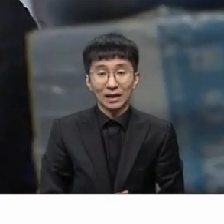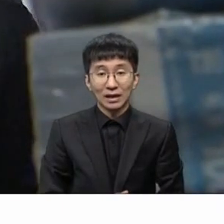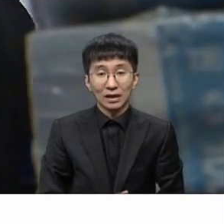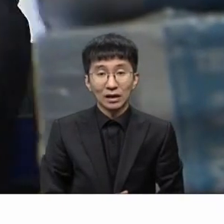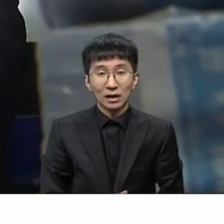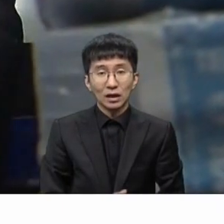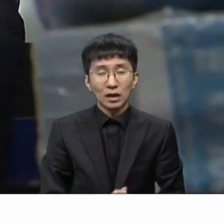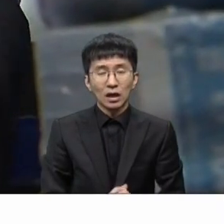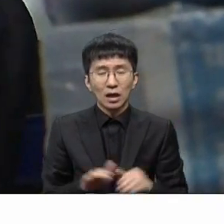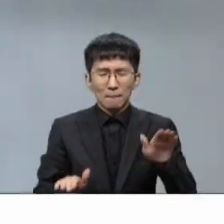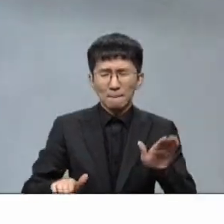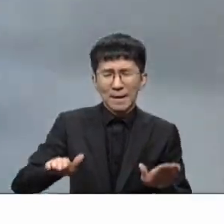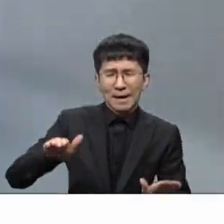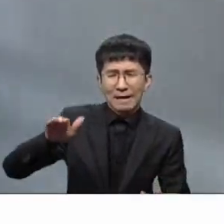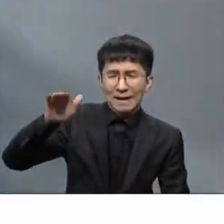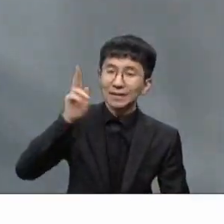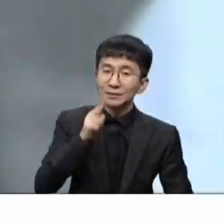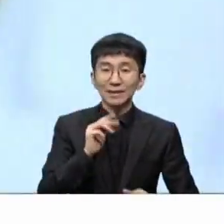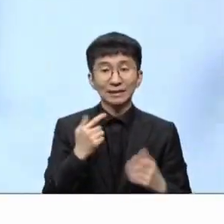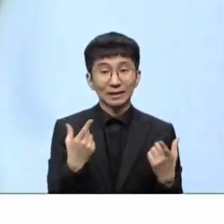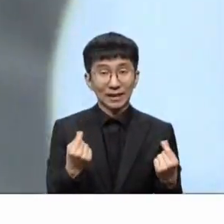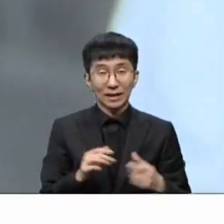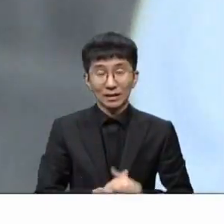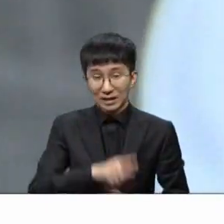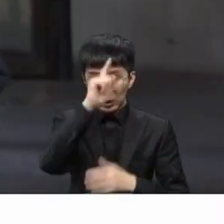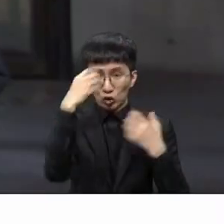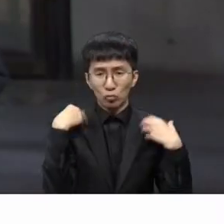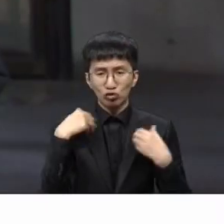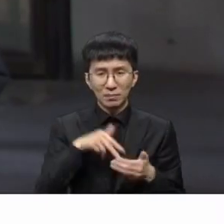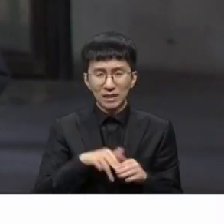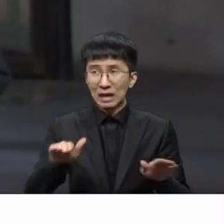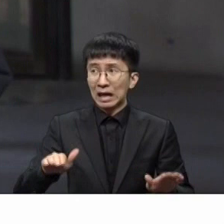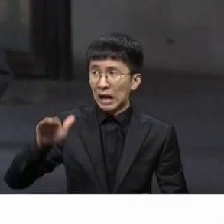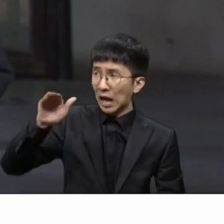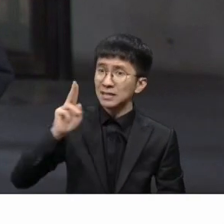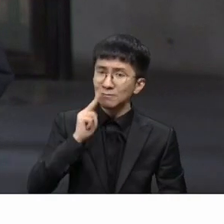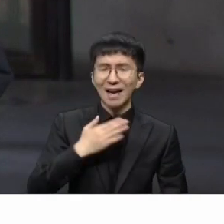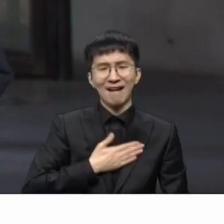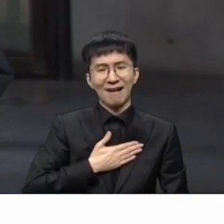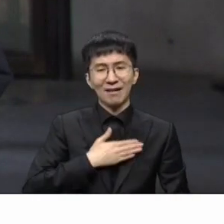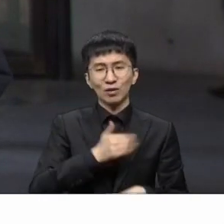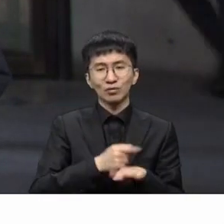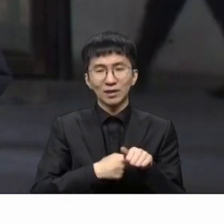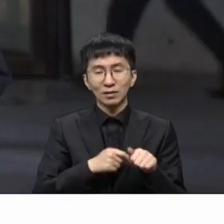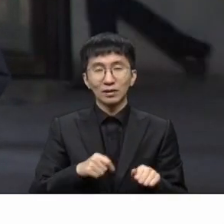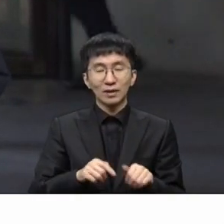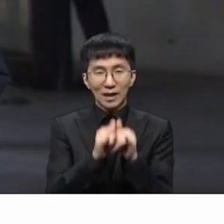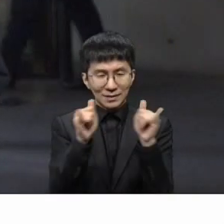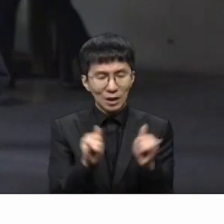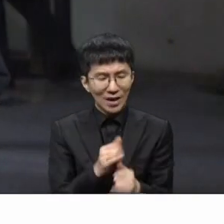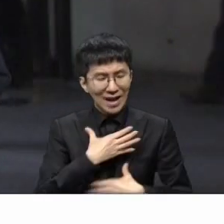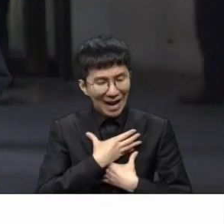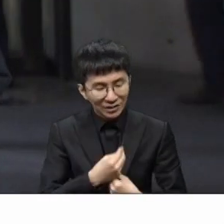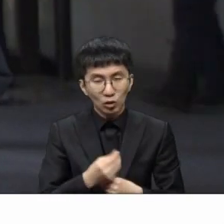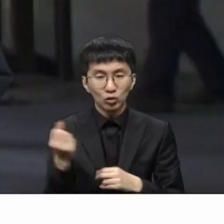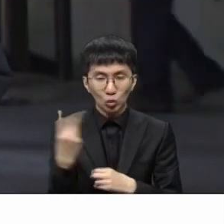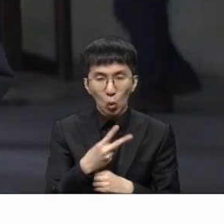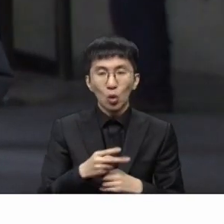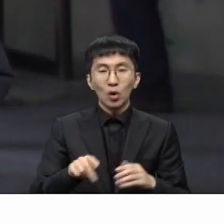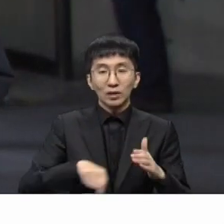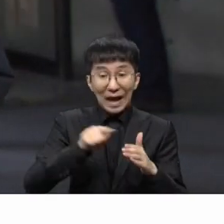상황이 악화한 겁니다. 정부는 분배 상황을 엄중하게 인식한다면서 사회 안전망 확대와 내수 활력